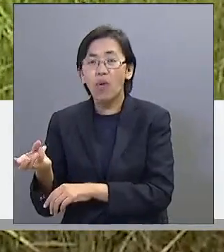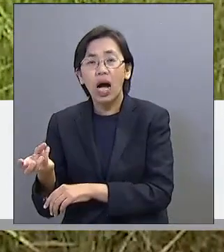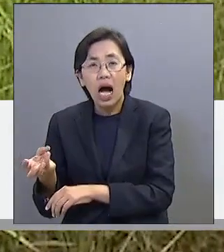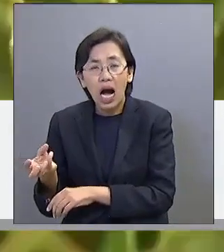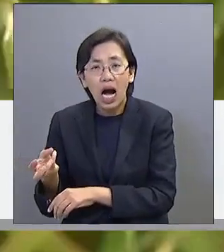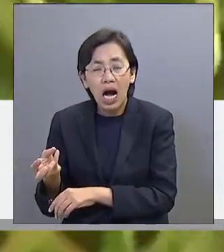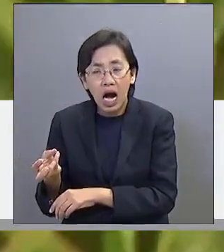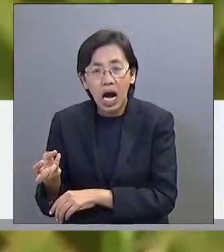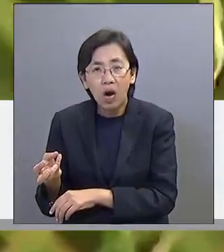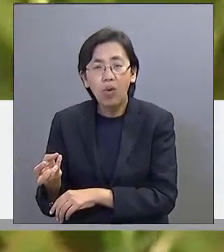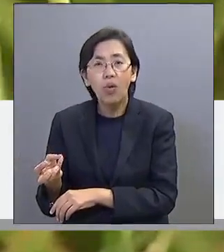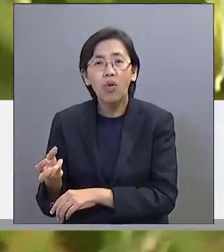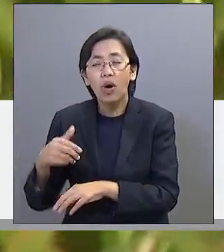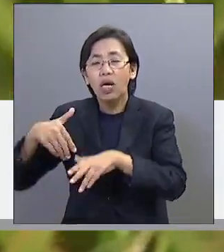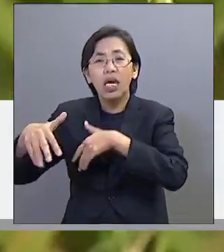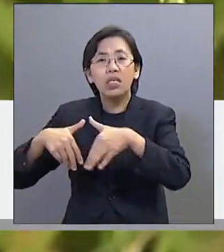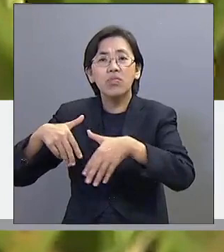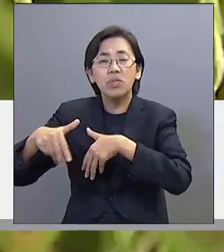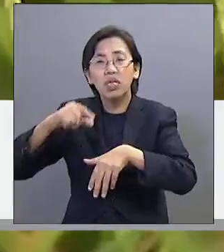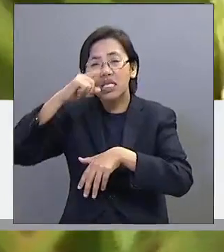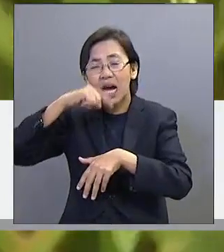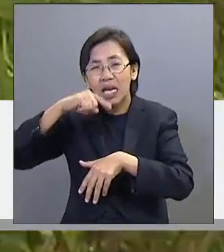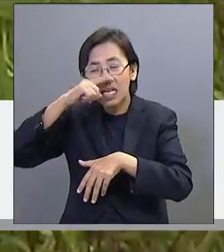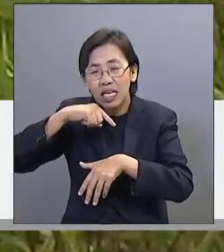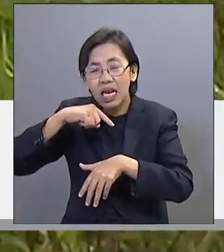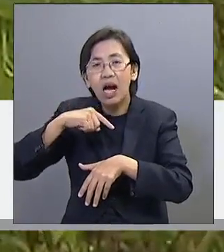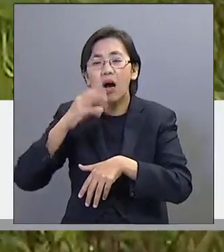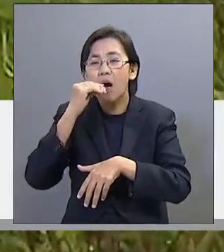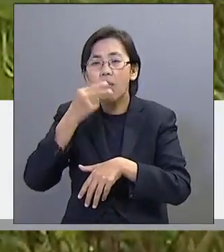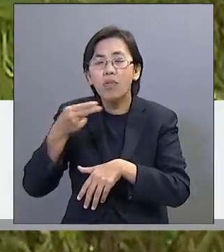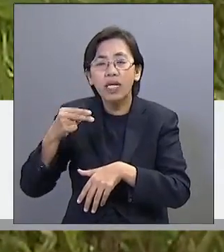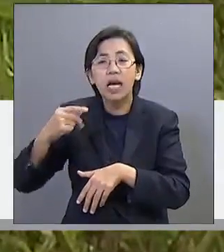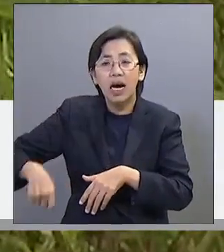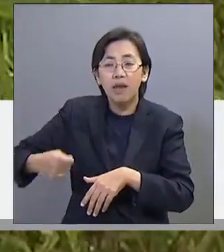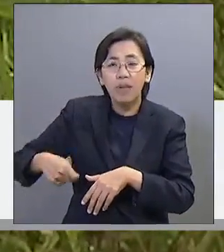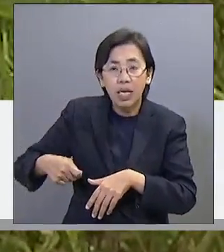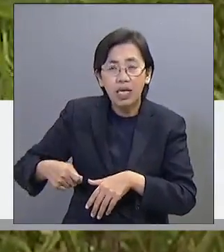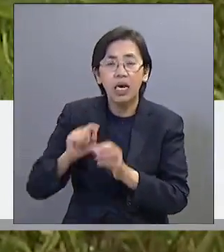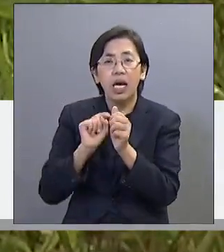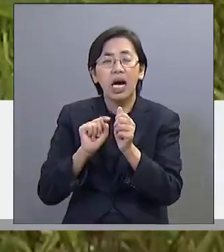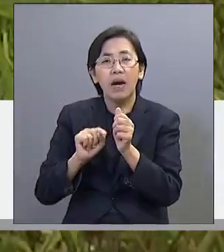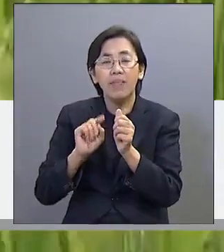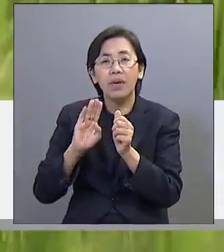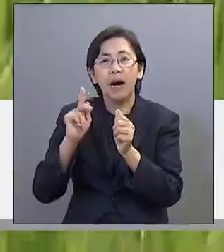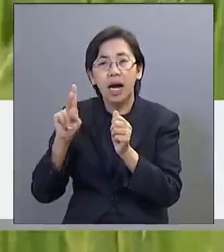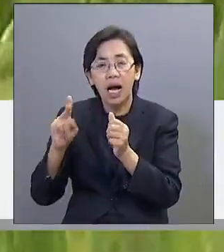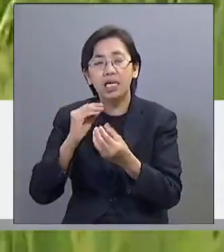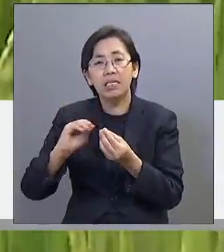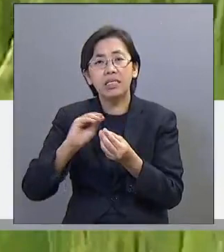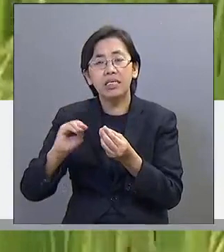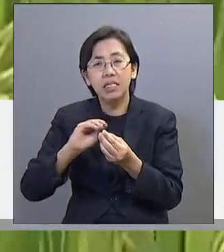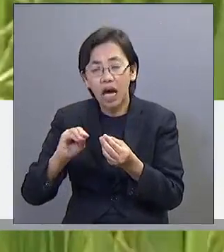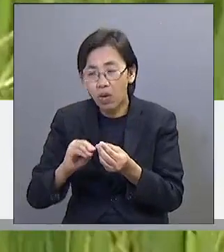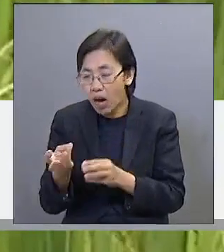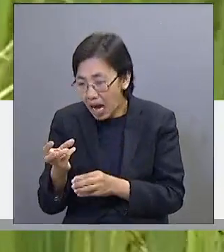เมืองที่พบในแถบชุมชนชาวไทยที่สื่อสารกันเป็นภาษาเขมรอยู่ในอำเภอบางคล้าจังหวัดฉะเชิงเทราไป